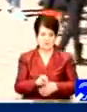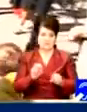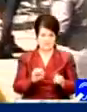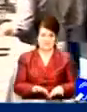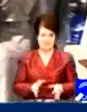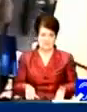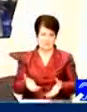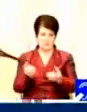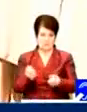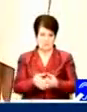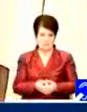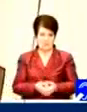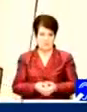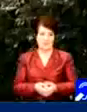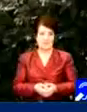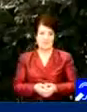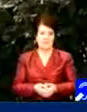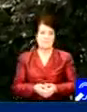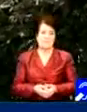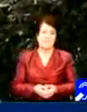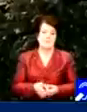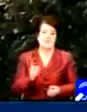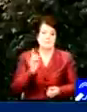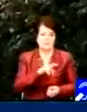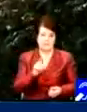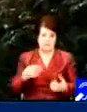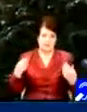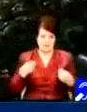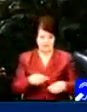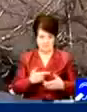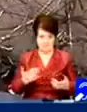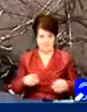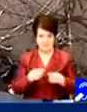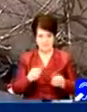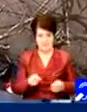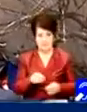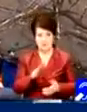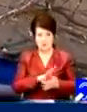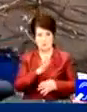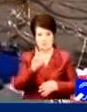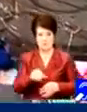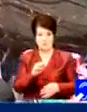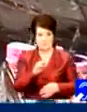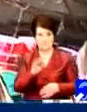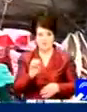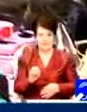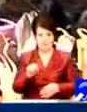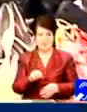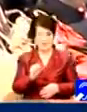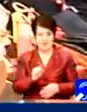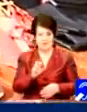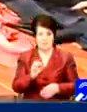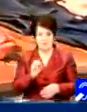să susțin acest târg. Printre fetele care și-au scos hainele la vânzare au fost și jurnalistele TVR Moldova, Ilinca Avram și